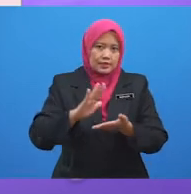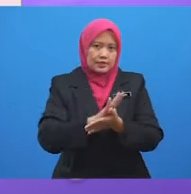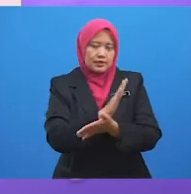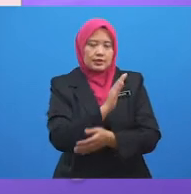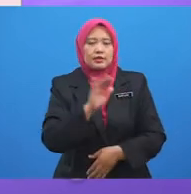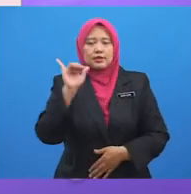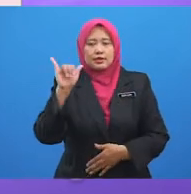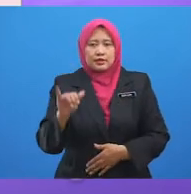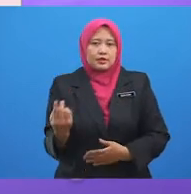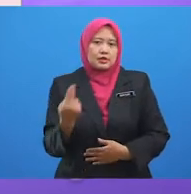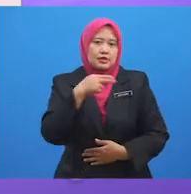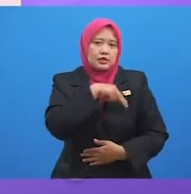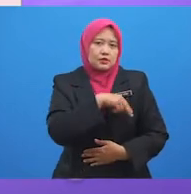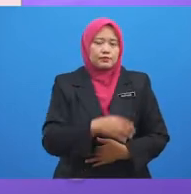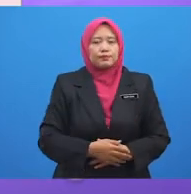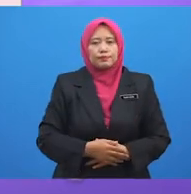yang dihasilkan.